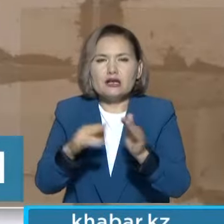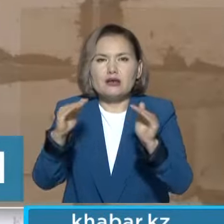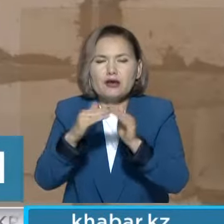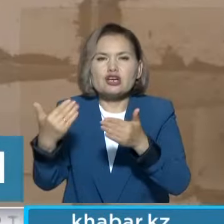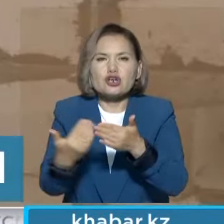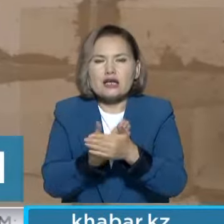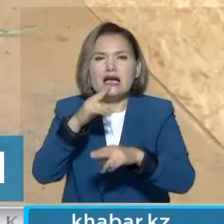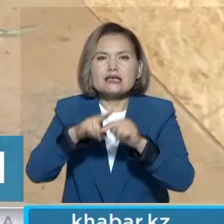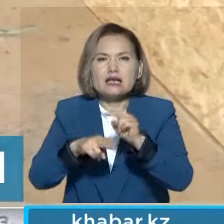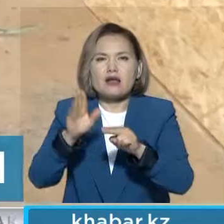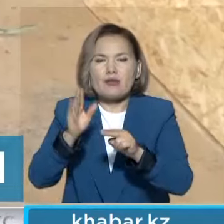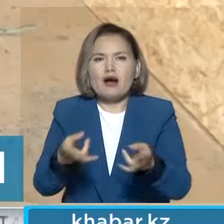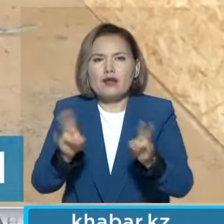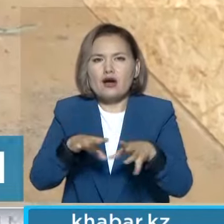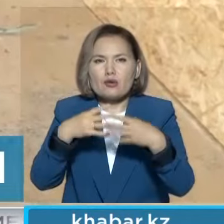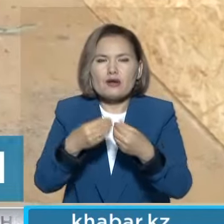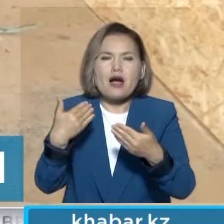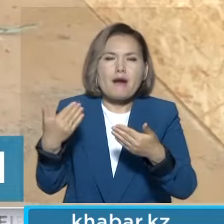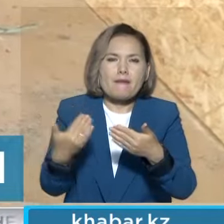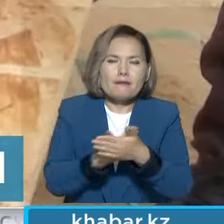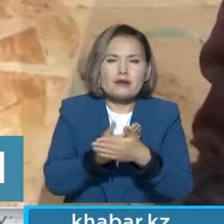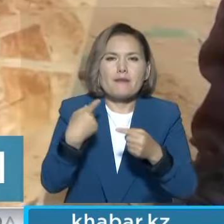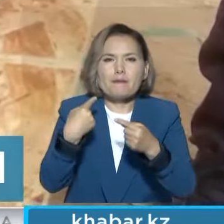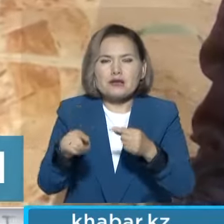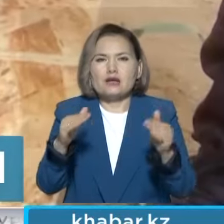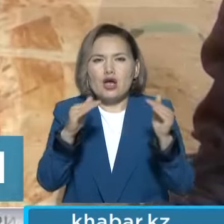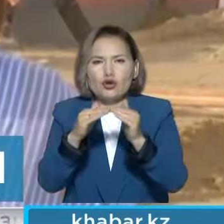жаңадан салынады. Қалған отбасыларға басқа үй сатып алынған.